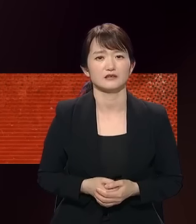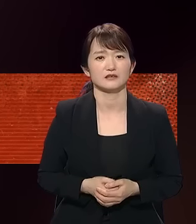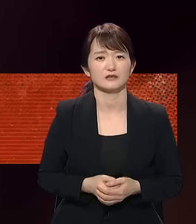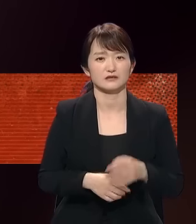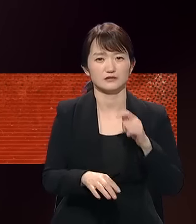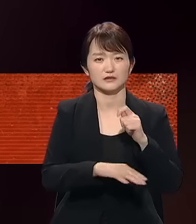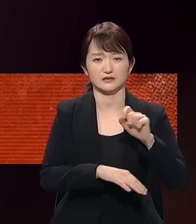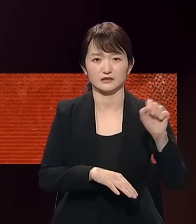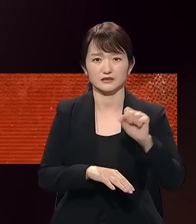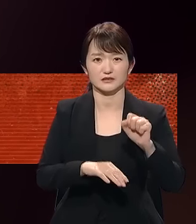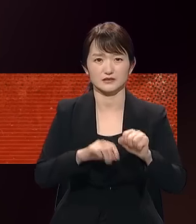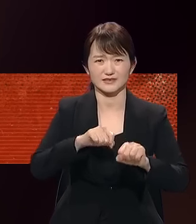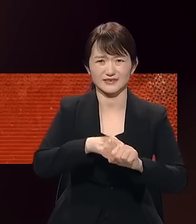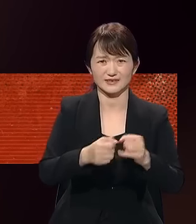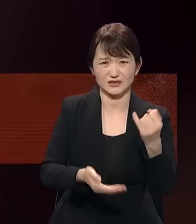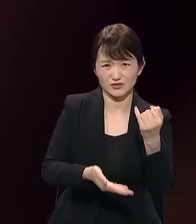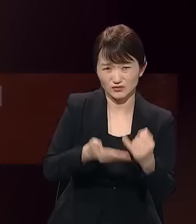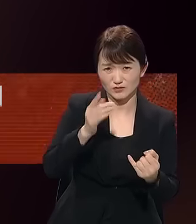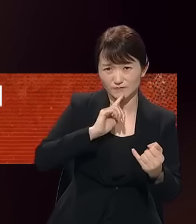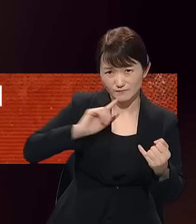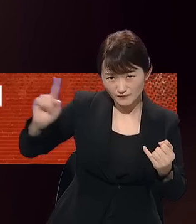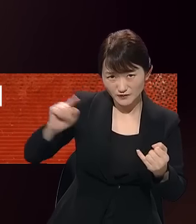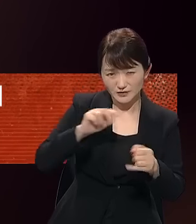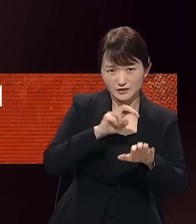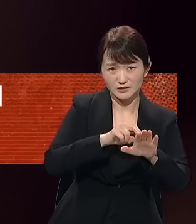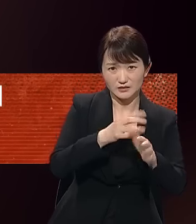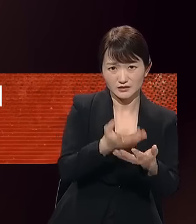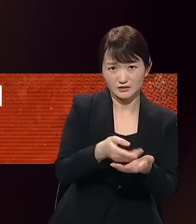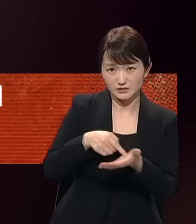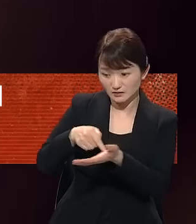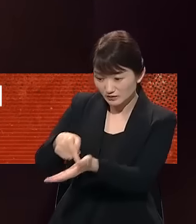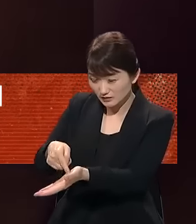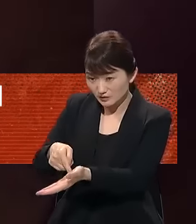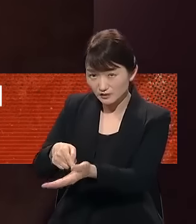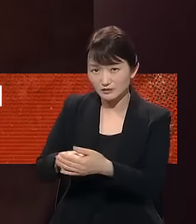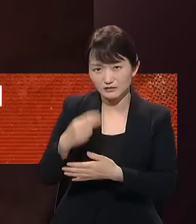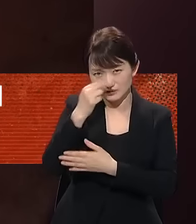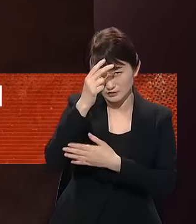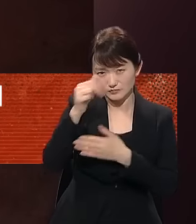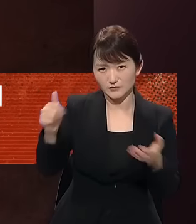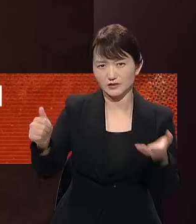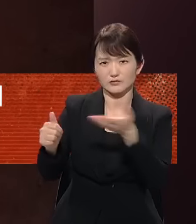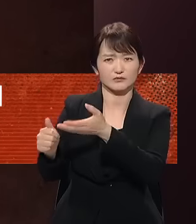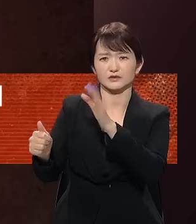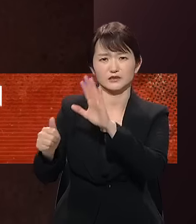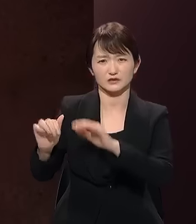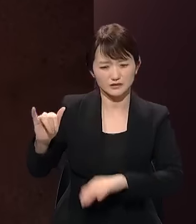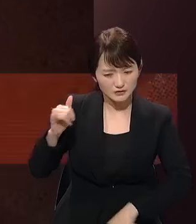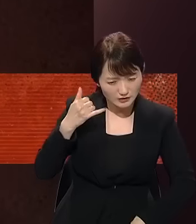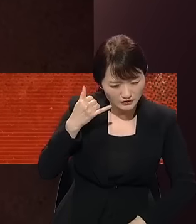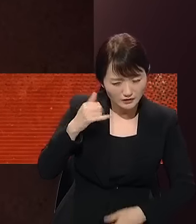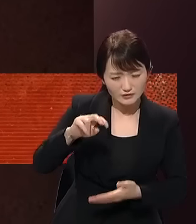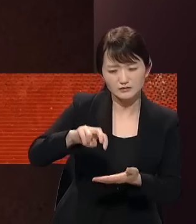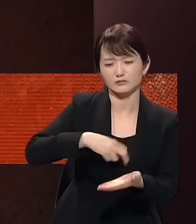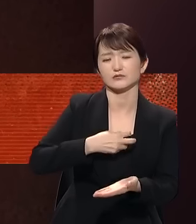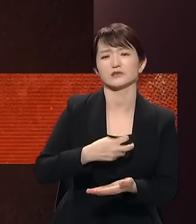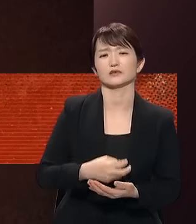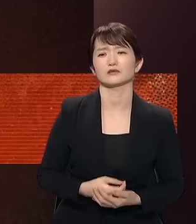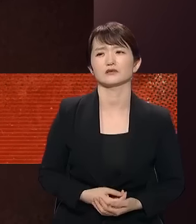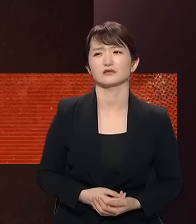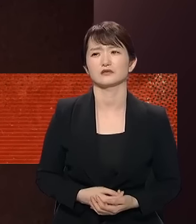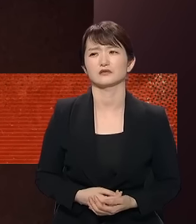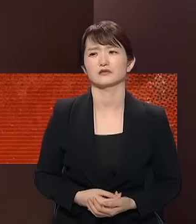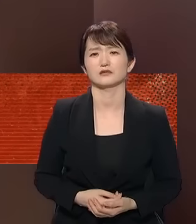강제추행으로 경찰에 신고했고 진단서까지 제출했지만 최근 불송치됐다는 연락을 문자로 받았다고 합니다. 난